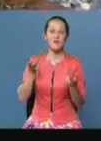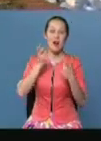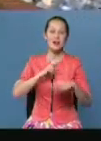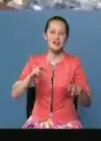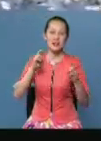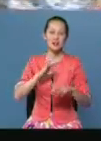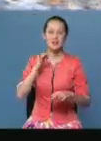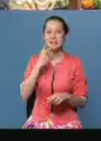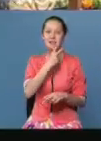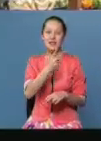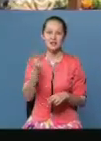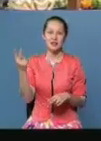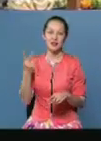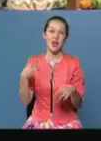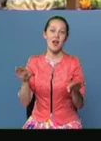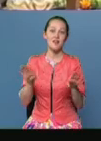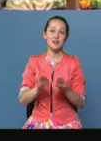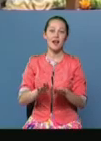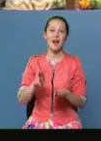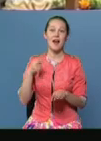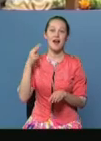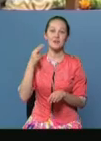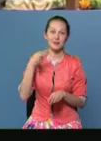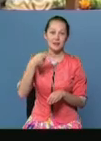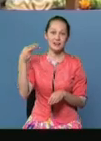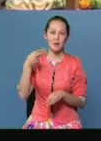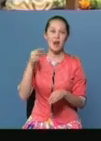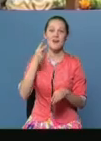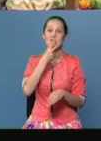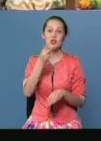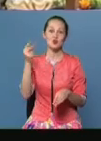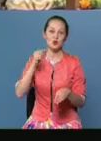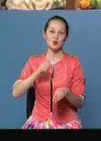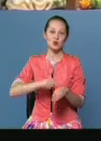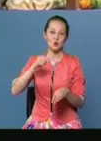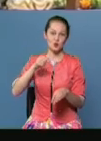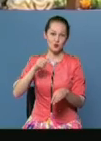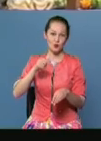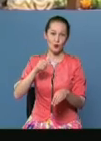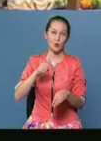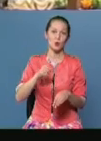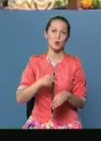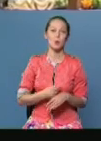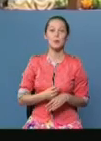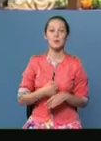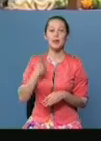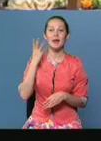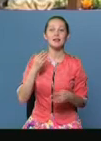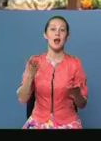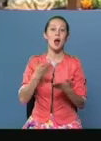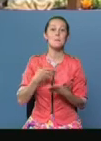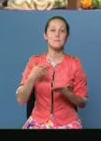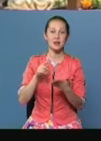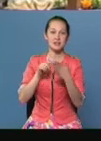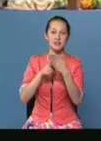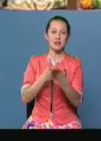Вообще проходит под темой «вижу, слышу, чувствую», поскольку когда мы целенаправленно развиваем